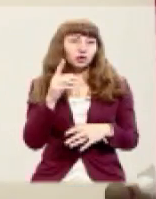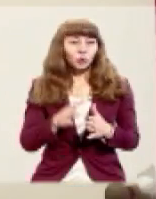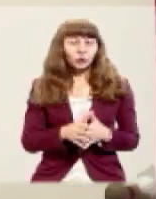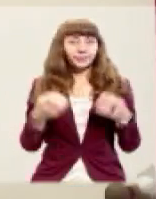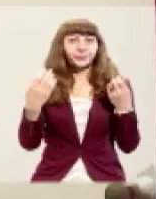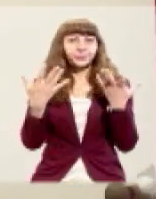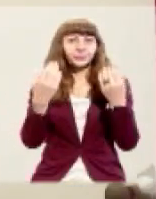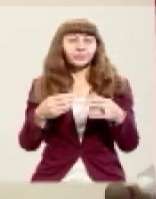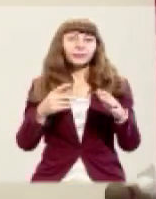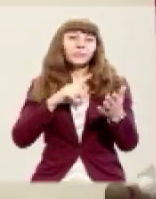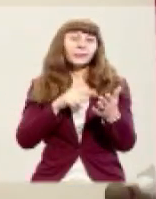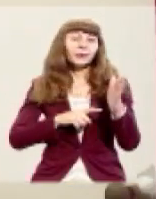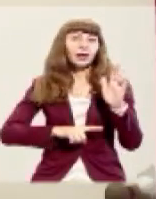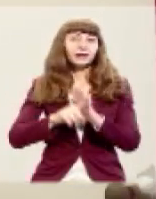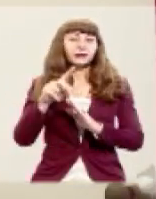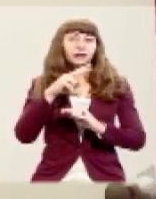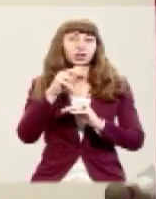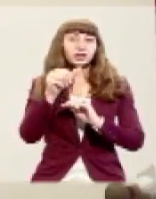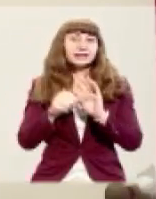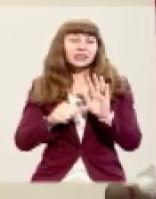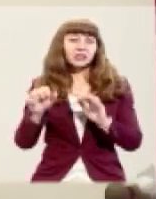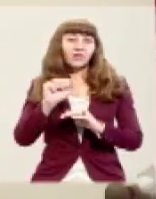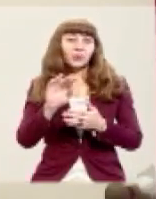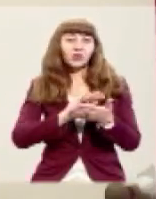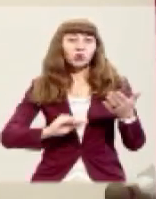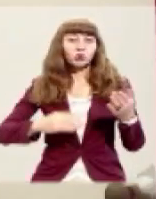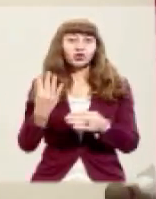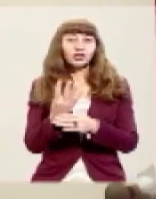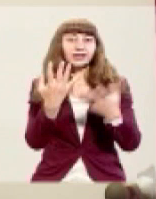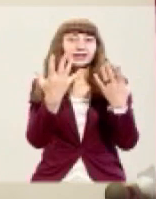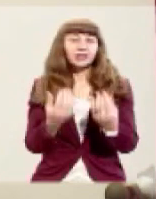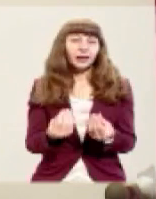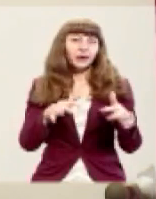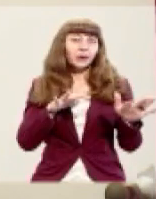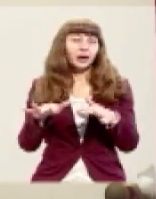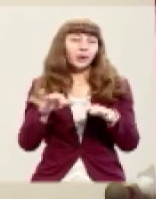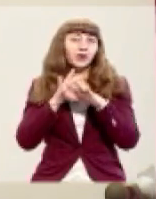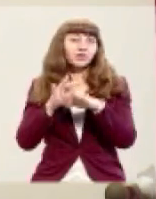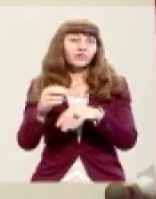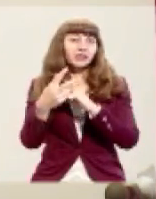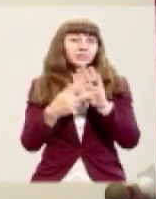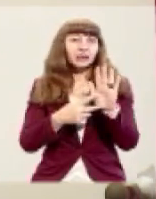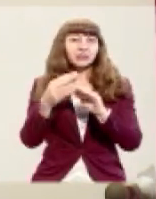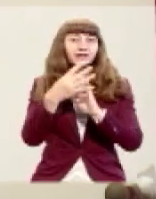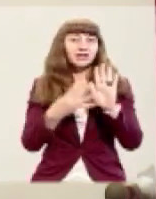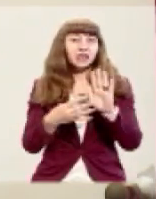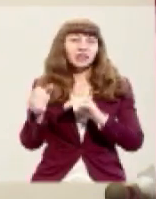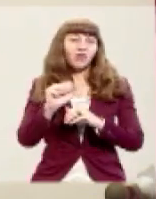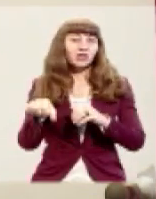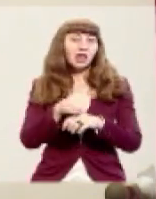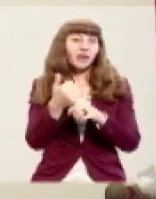начнется 16 августа и продлится 4 дня. Қала күнін мерекелеу 16 тамызда басталып, 4 күнге созылады. Негізгі